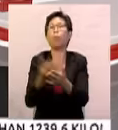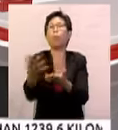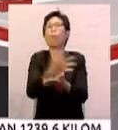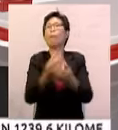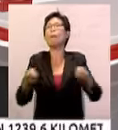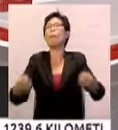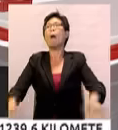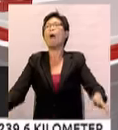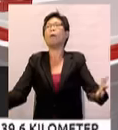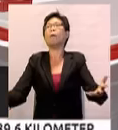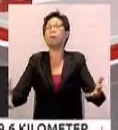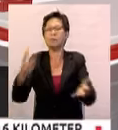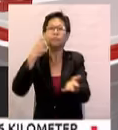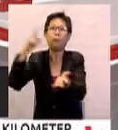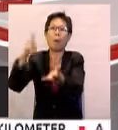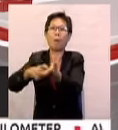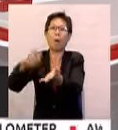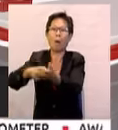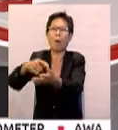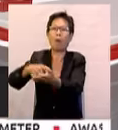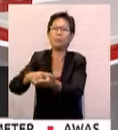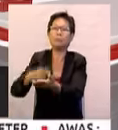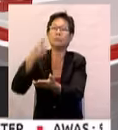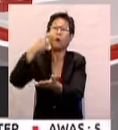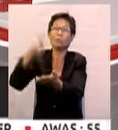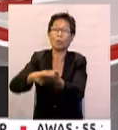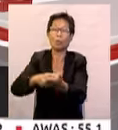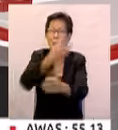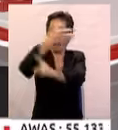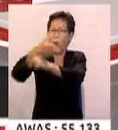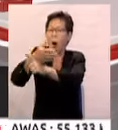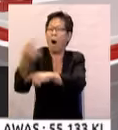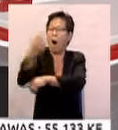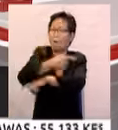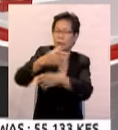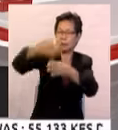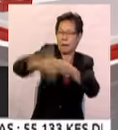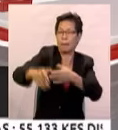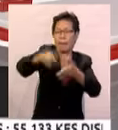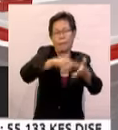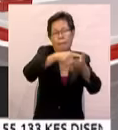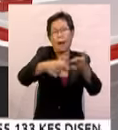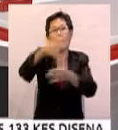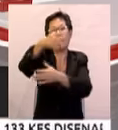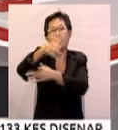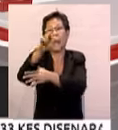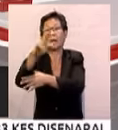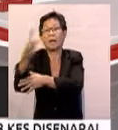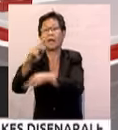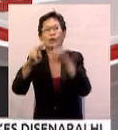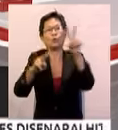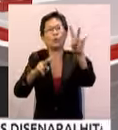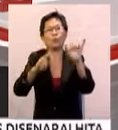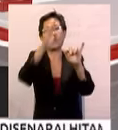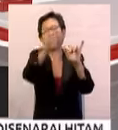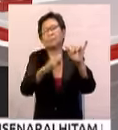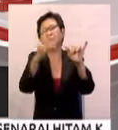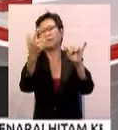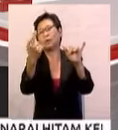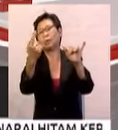pendapatan. Jelasnya, notis pengusiran itu dikeluarkan selepas beberapa hari tamat pilihan raya kecil Cameron Highlands 26 Januari lalu.